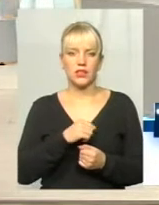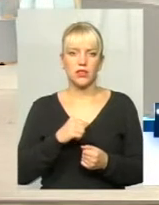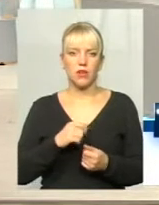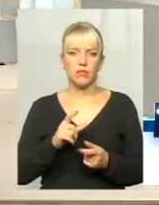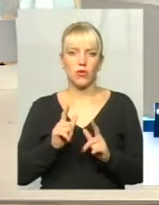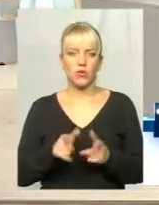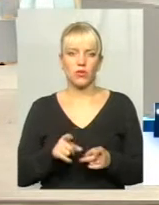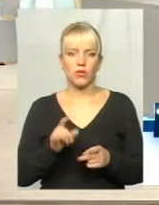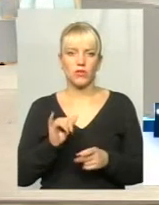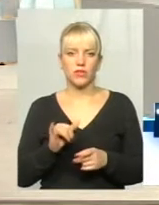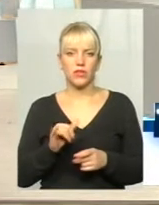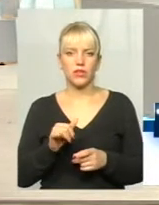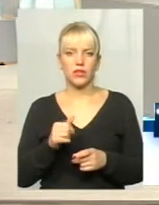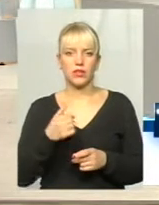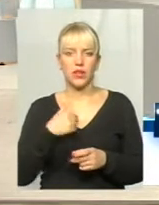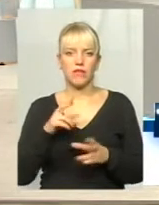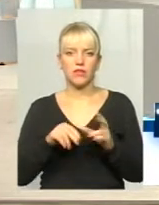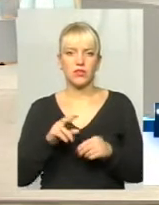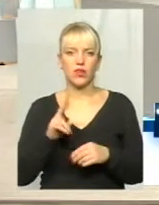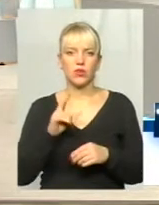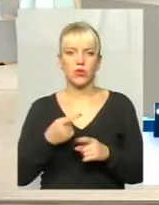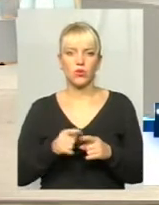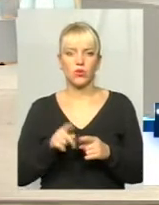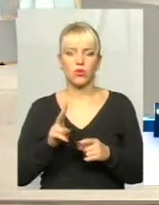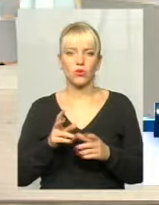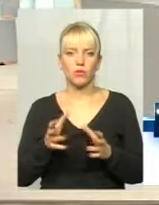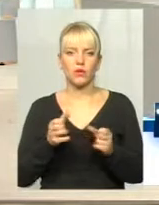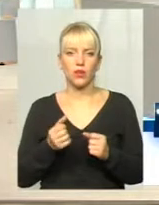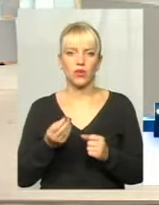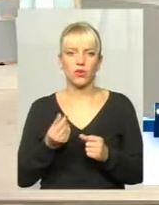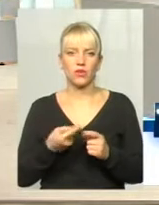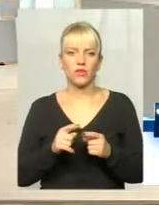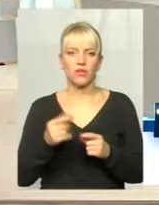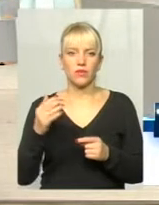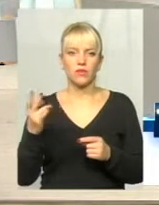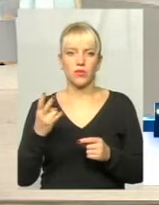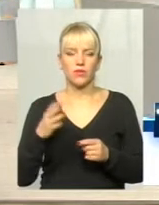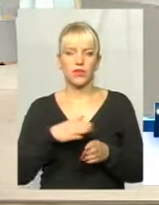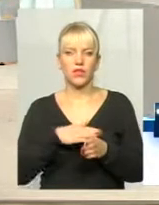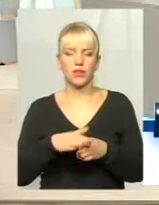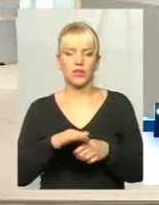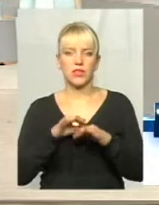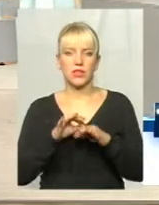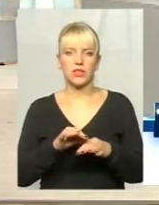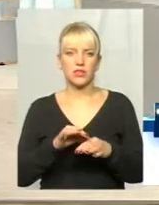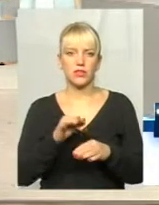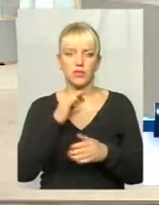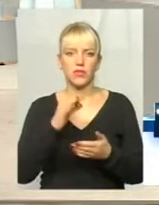ваші фірми. Я рахую, що той, хто бере гроші, він має повністю нести відповідальність за